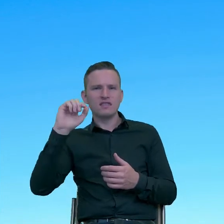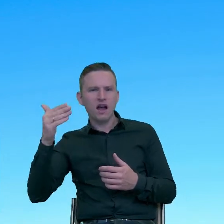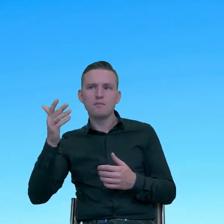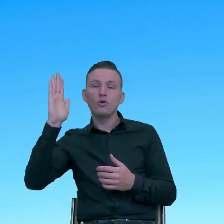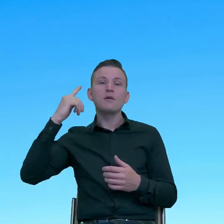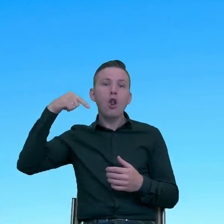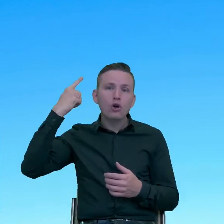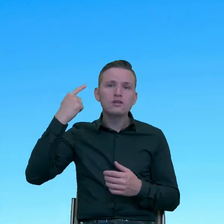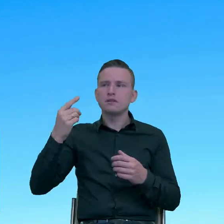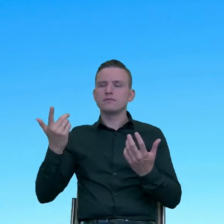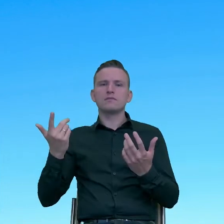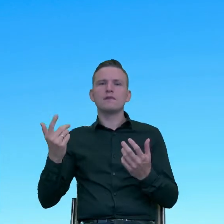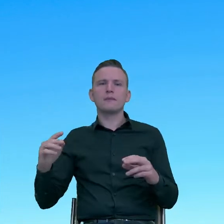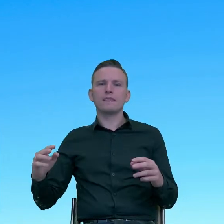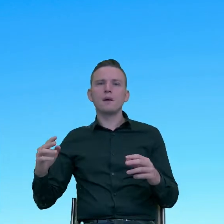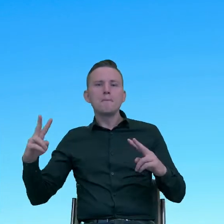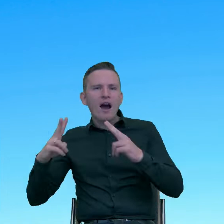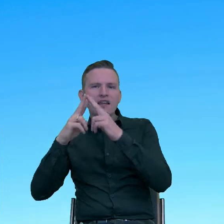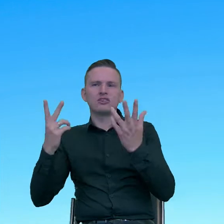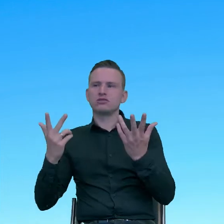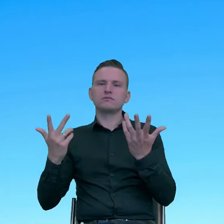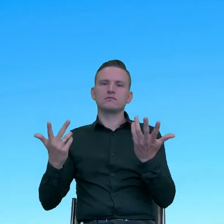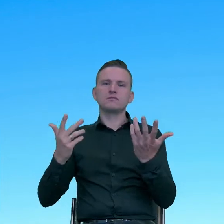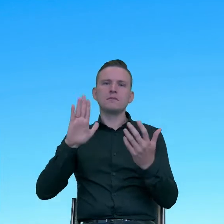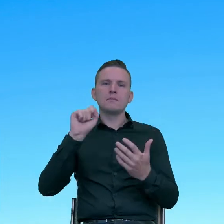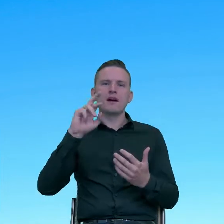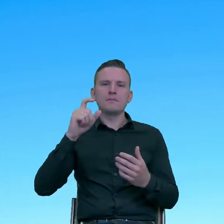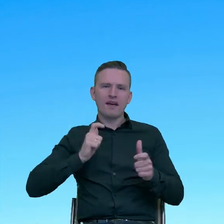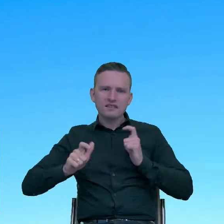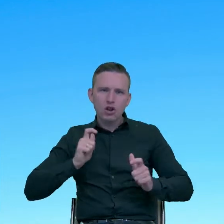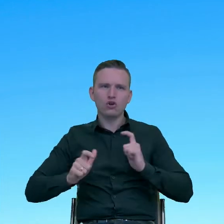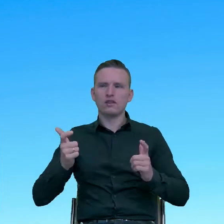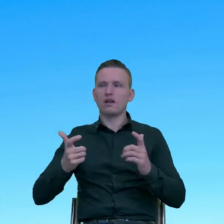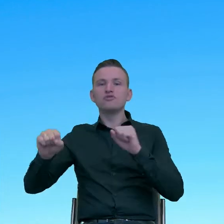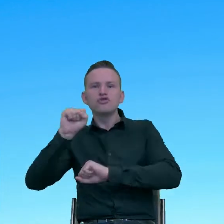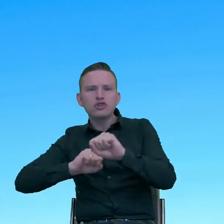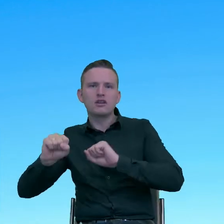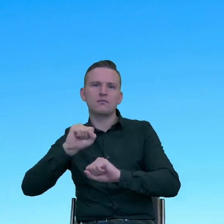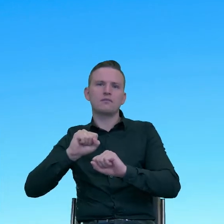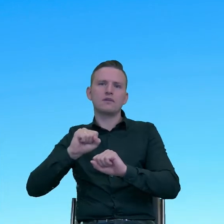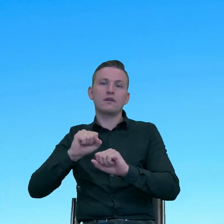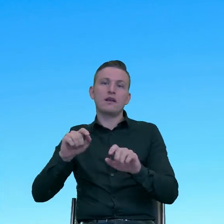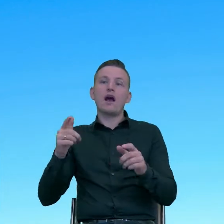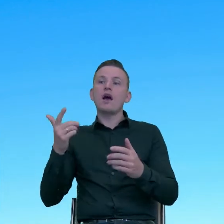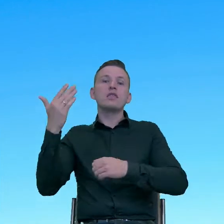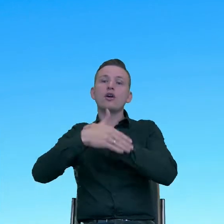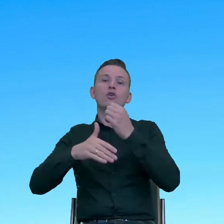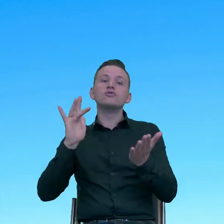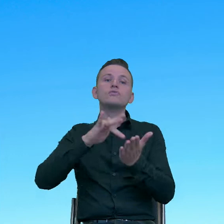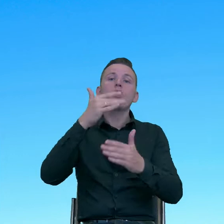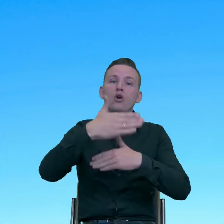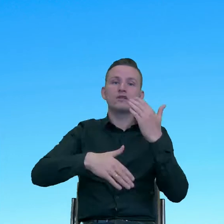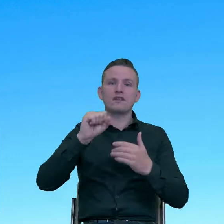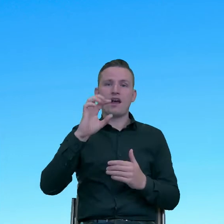do Londynu, do Paryża, do Barcelony. Z Barcelony pojechaliśmy do Marsylii, do Wenecji, do Rzymu i na końcu ta podróż zakończyła się w